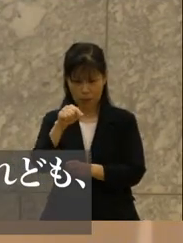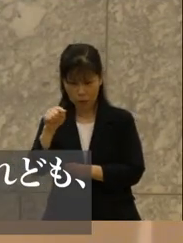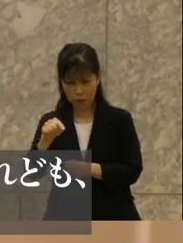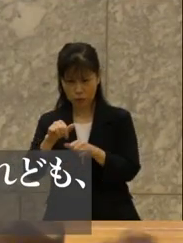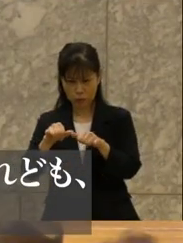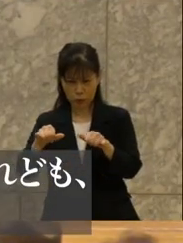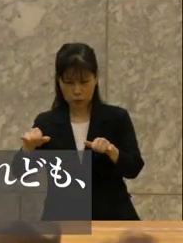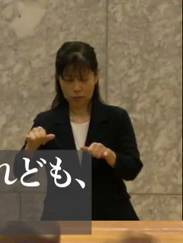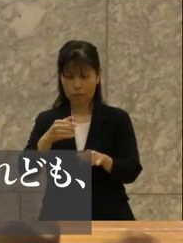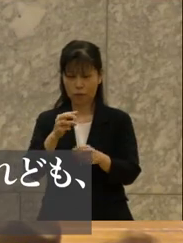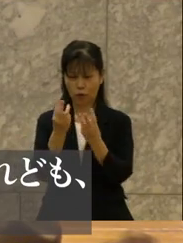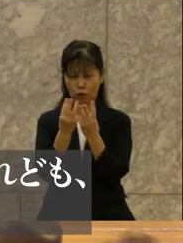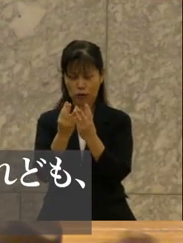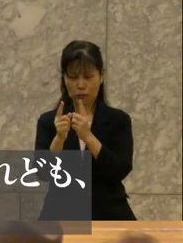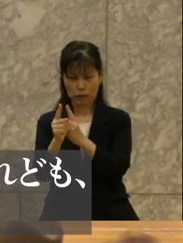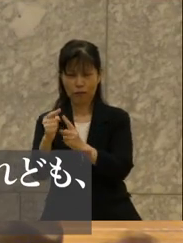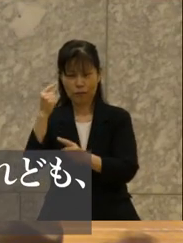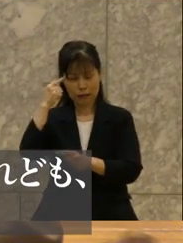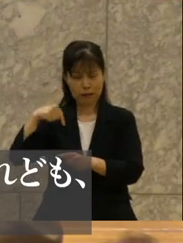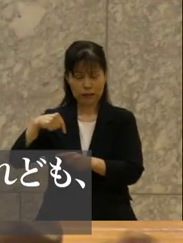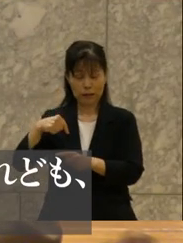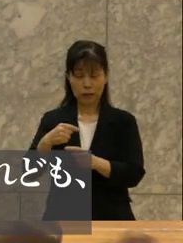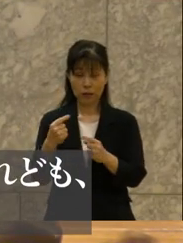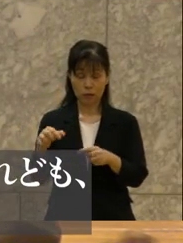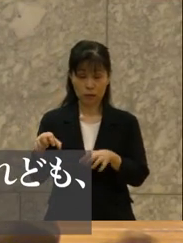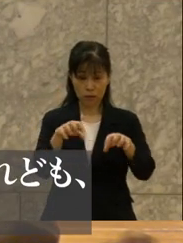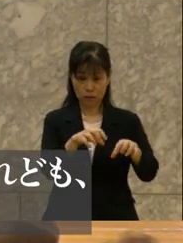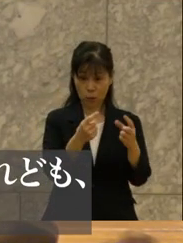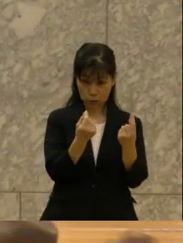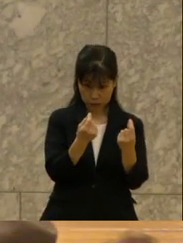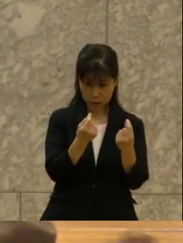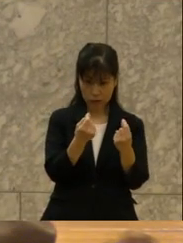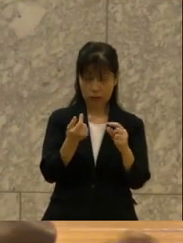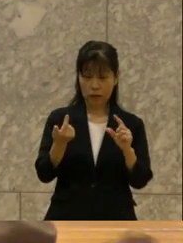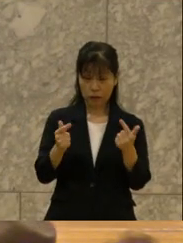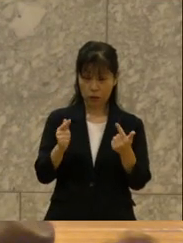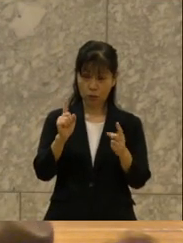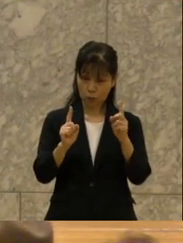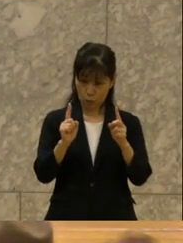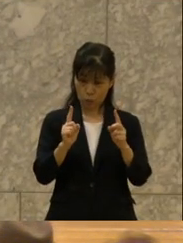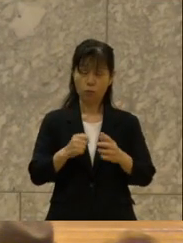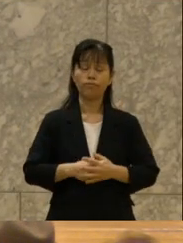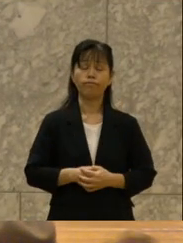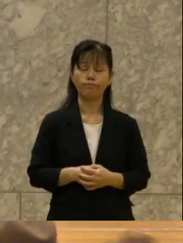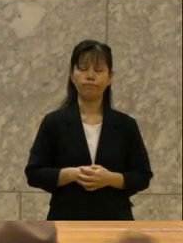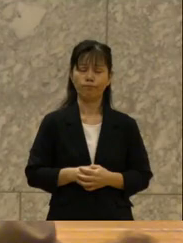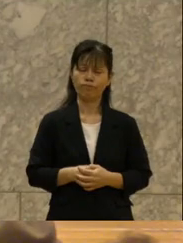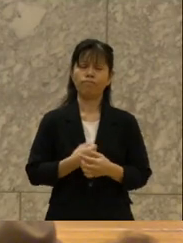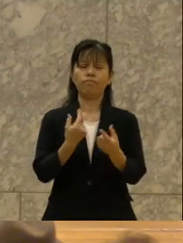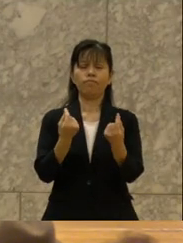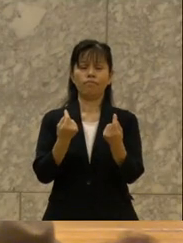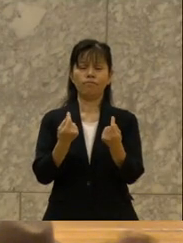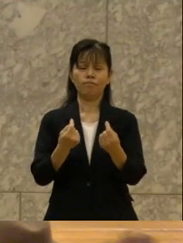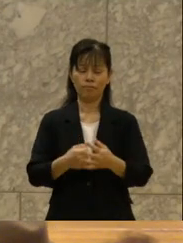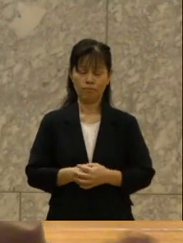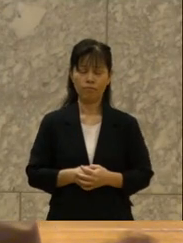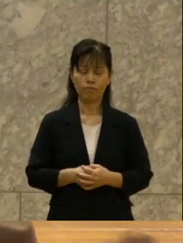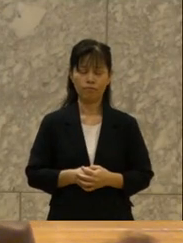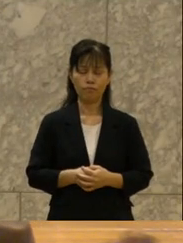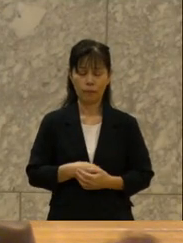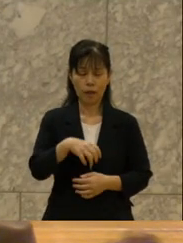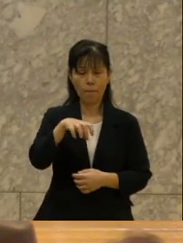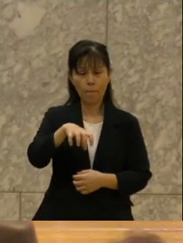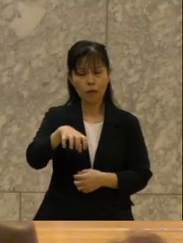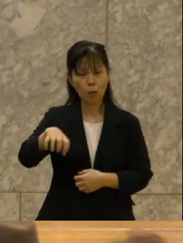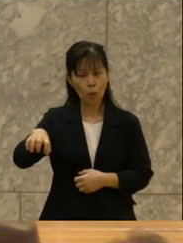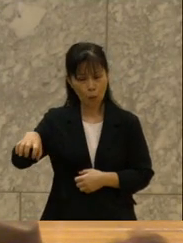を大事にしたり数字を追いかけますけれどもそんな感じではない練習なんですかそうですねもう本当に場所